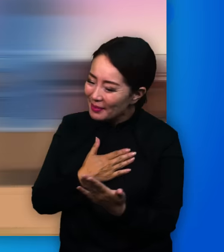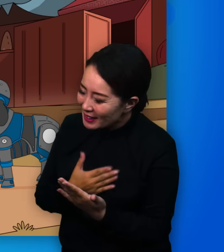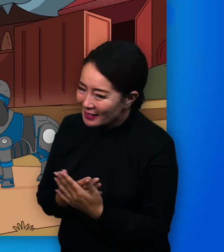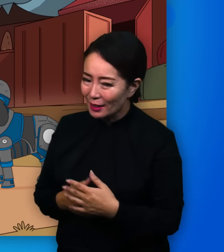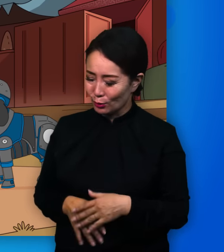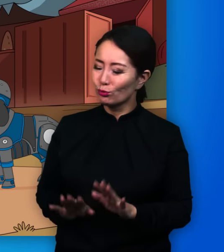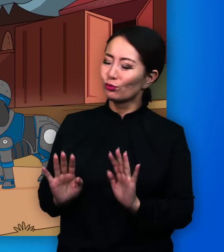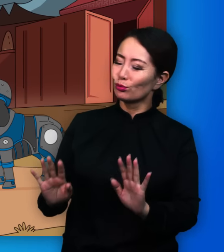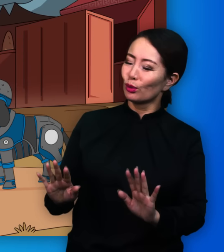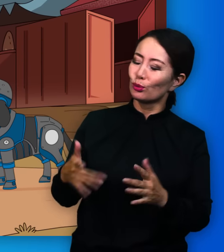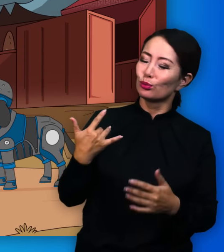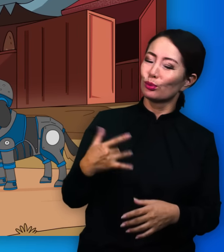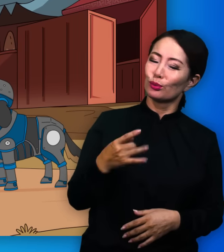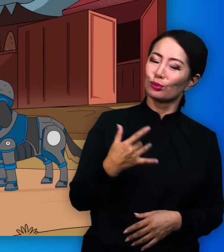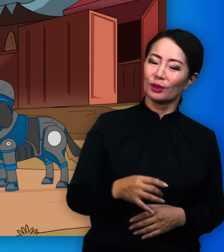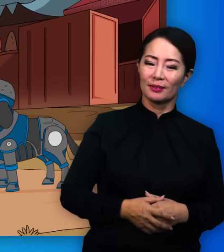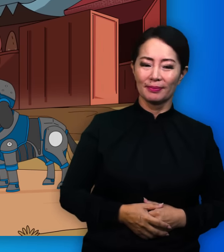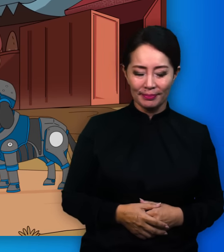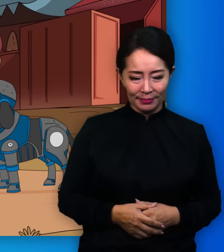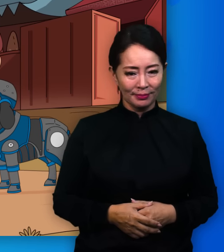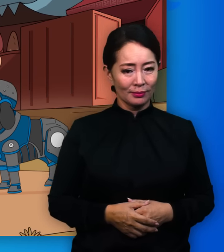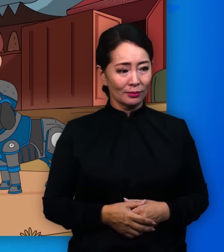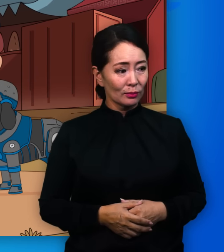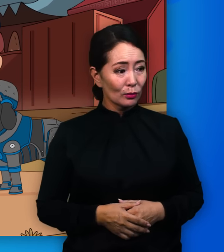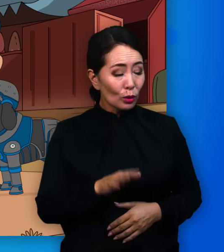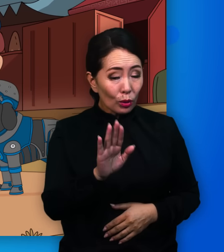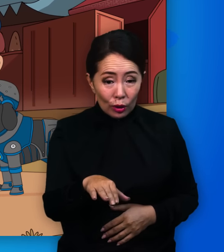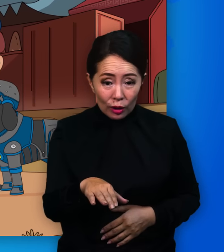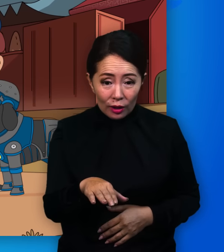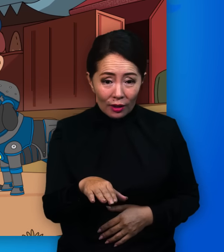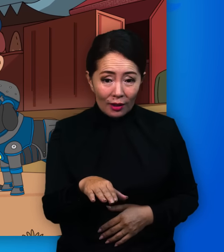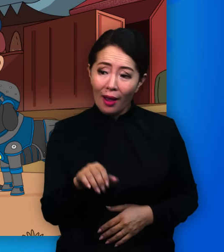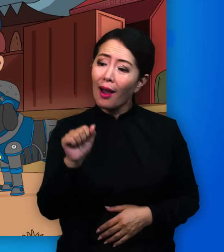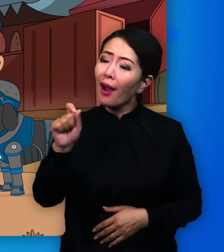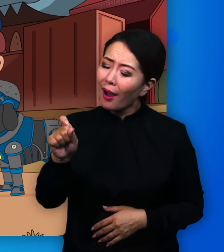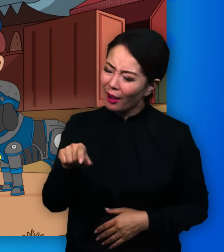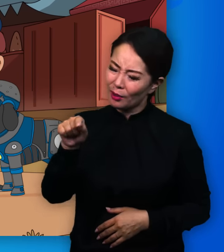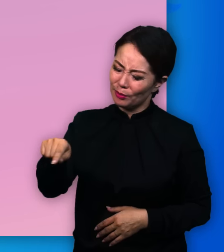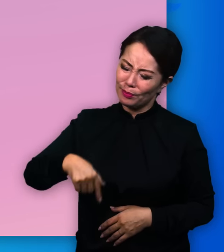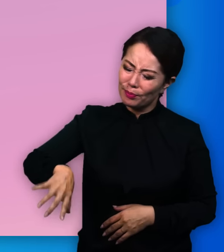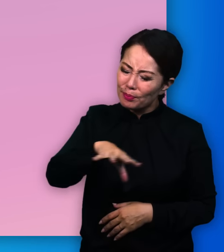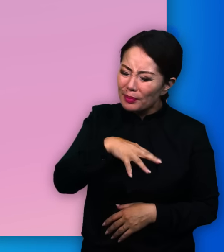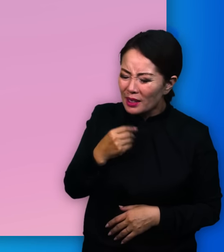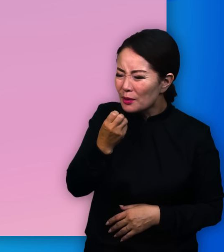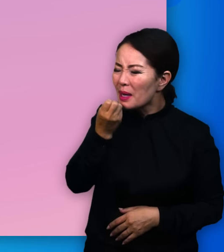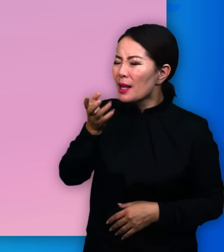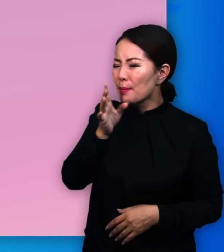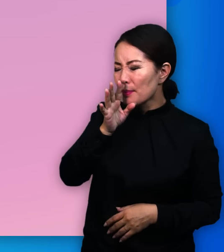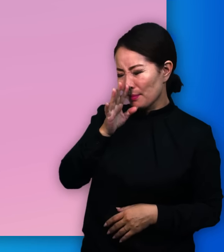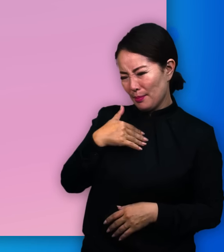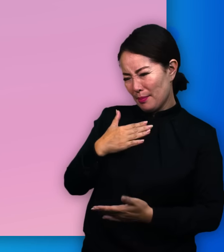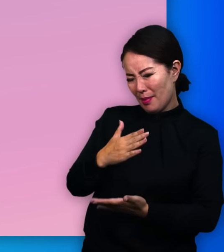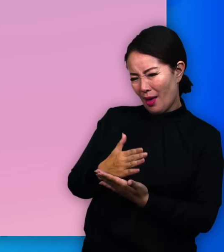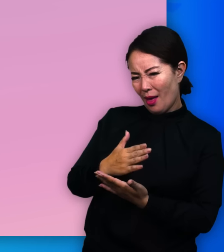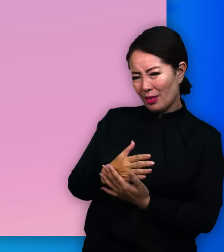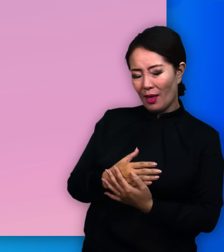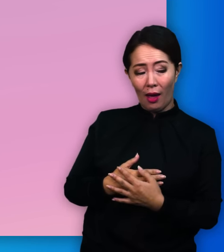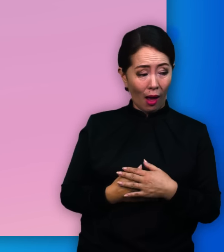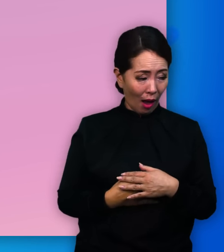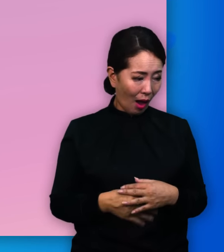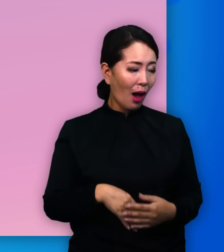залхуутай санагдчихсэн боловч тэгтээ дараа нь яасан гэж хүн болгон талархлаа илэрхийлэн ерөөл хэлж өгч байгаа нь